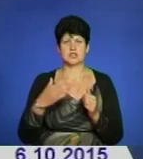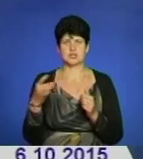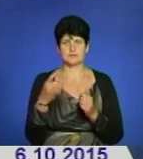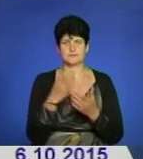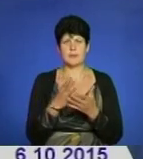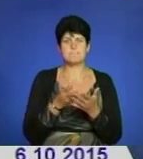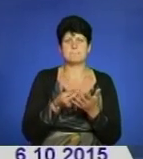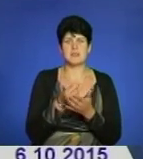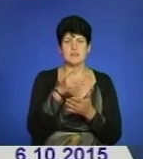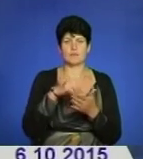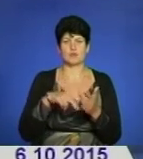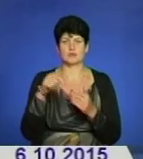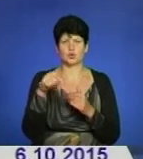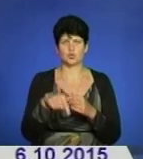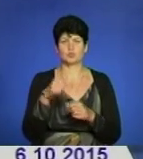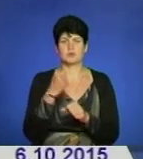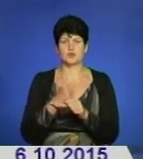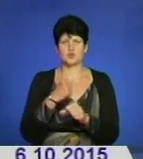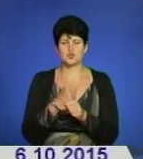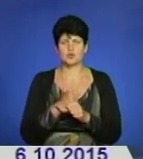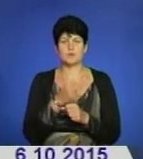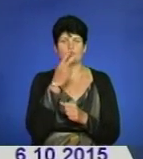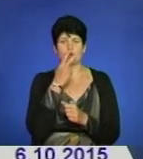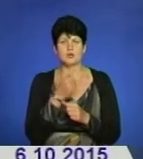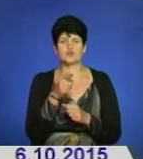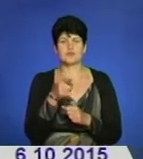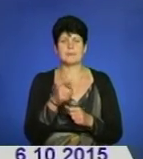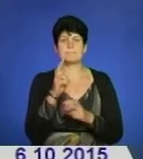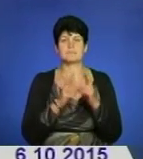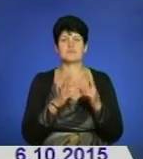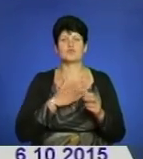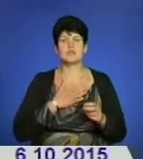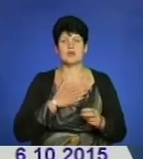Тут платять податки, тут працюють і показують, що вони підприємство нашої області.